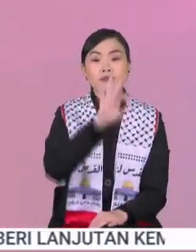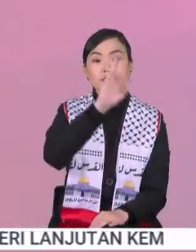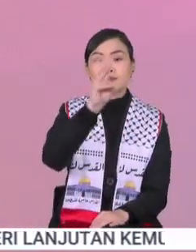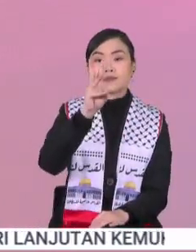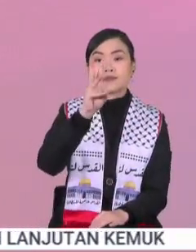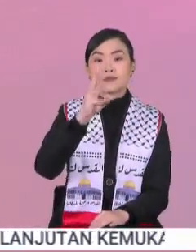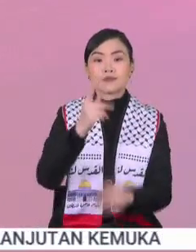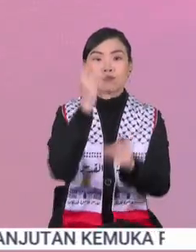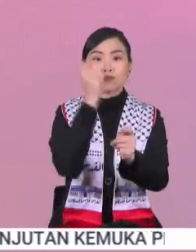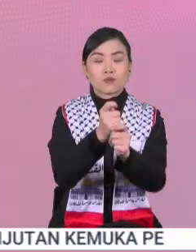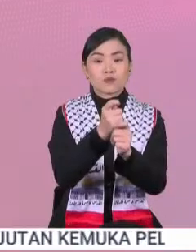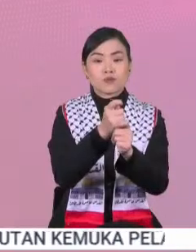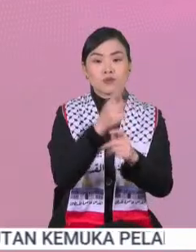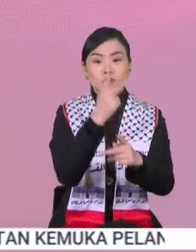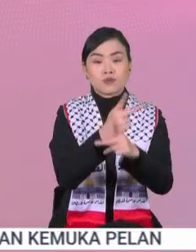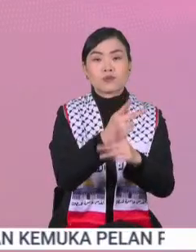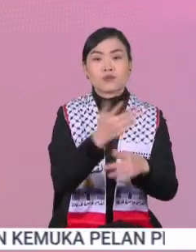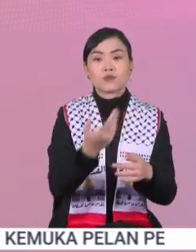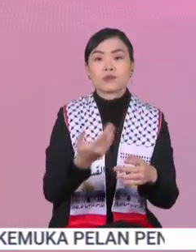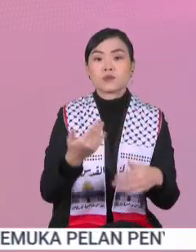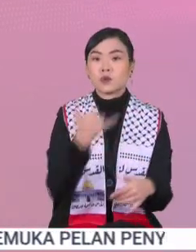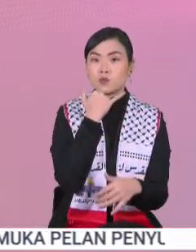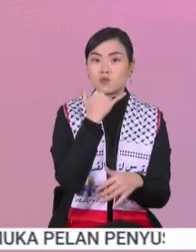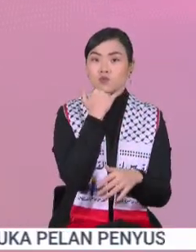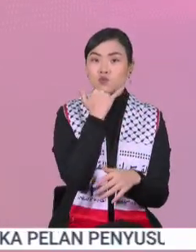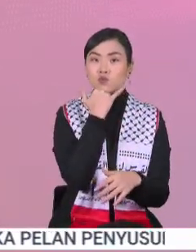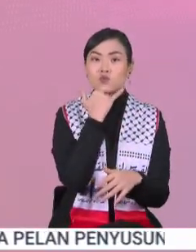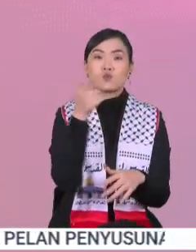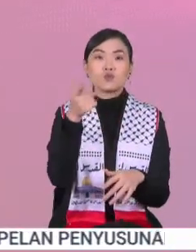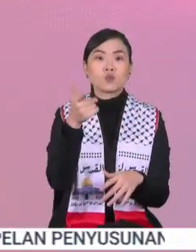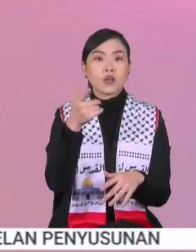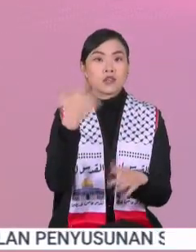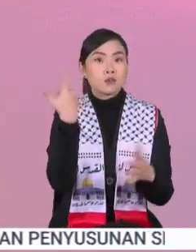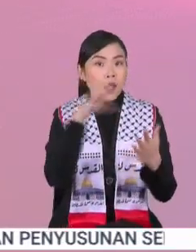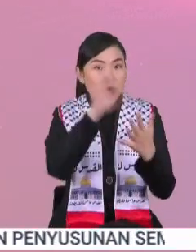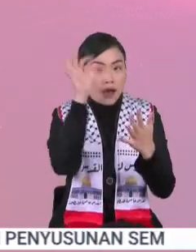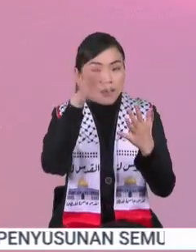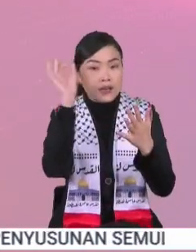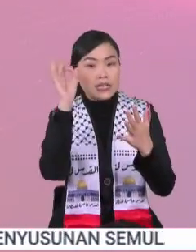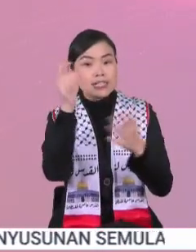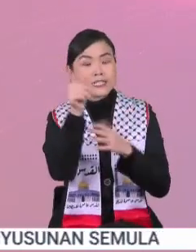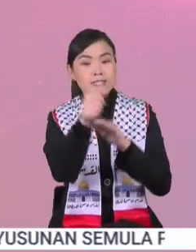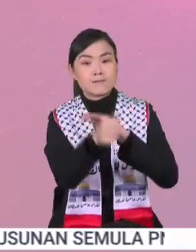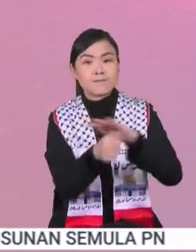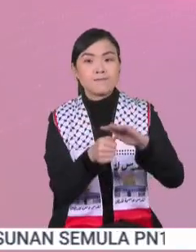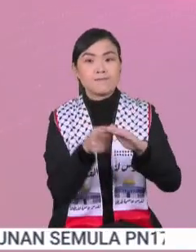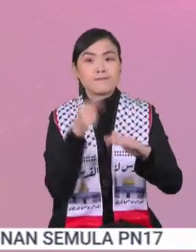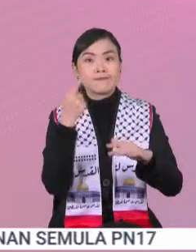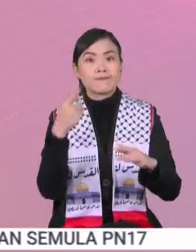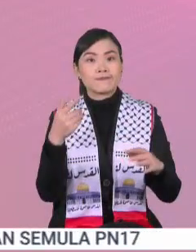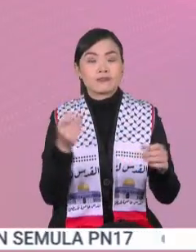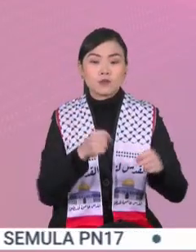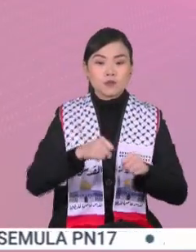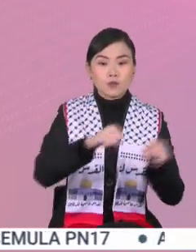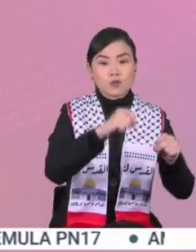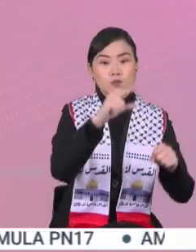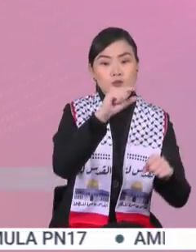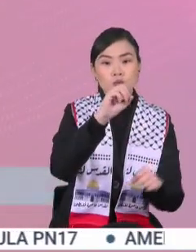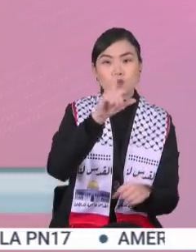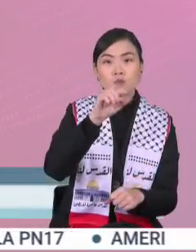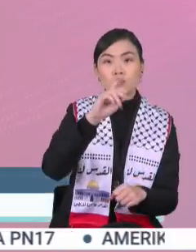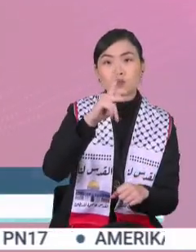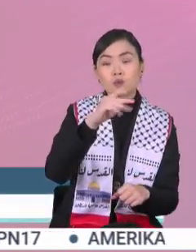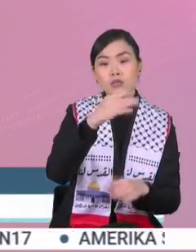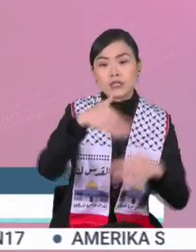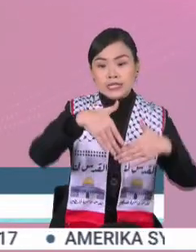96 stor haram yang dipercayai terlibat kegiatan penudupan dikesan sepanjang Sungai golok di sempadan Malaysia Thailand di Kelantan kesemua